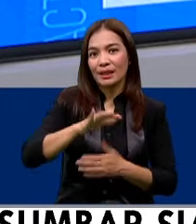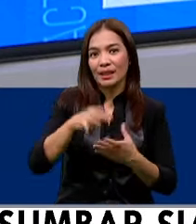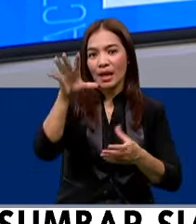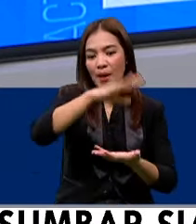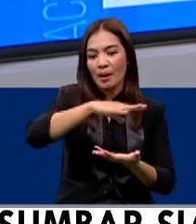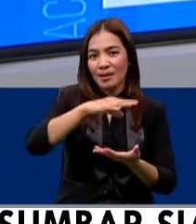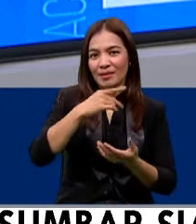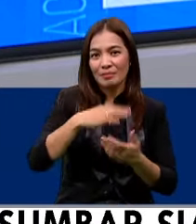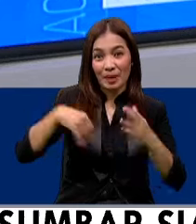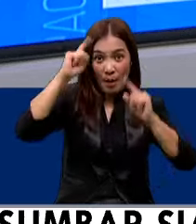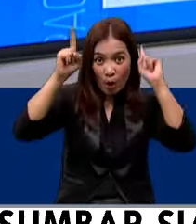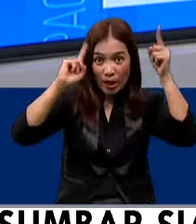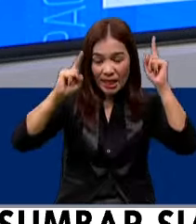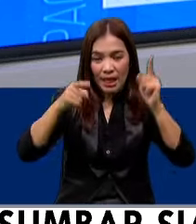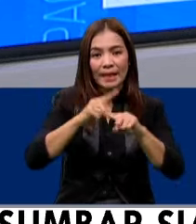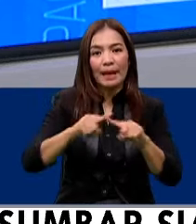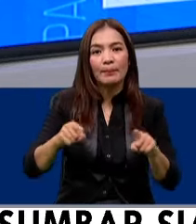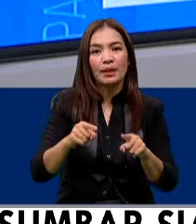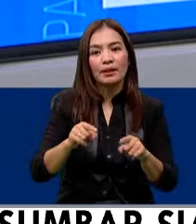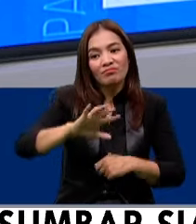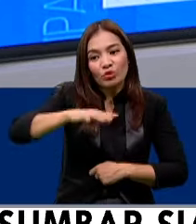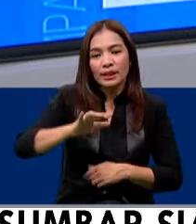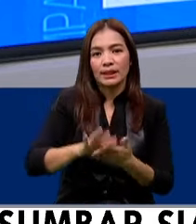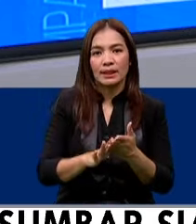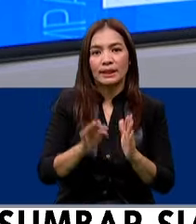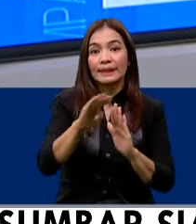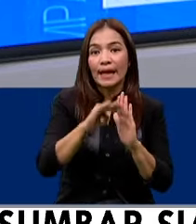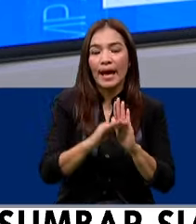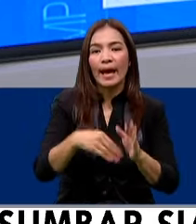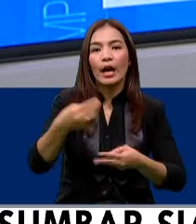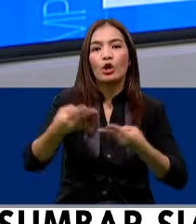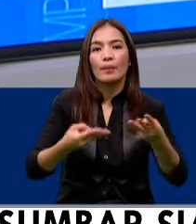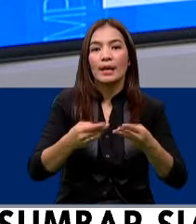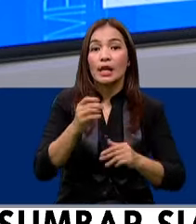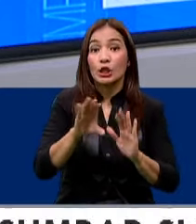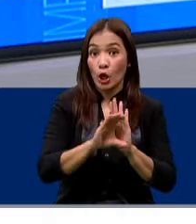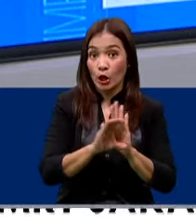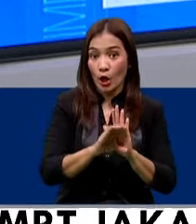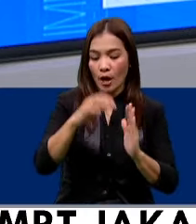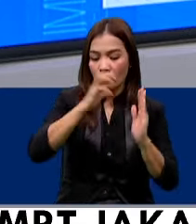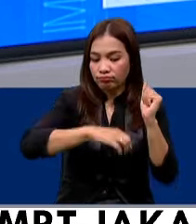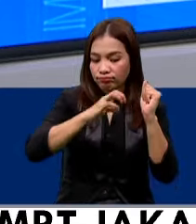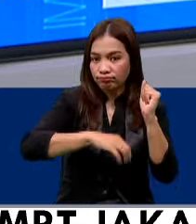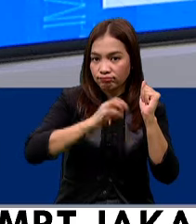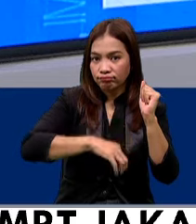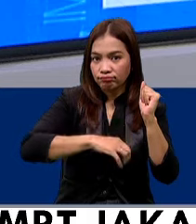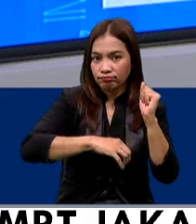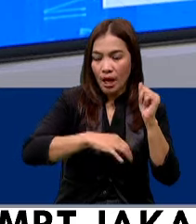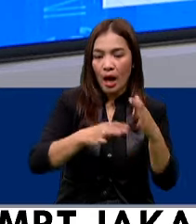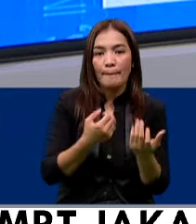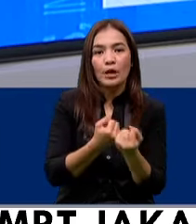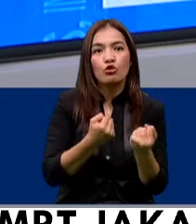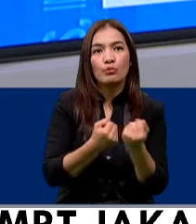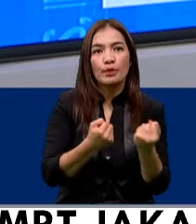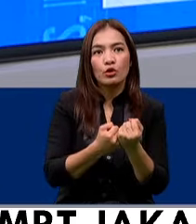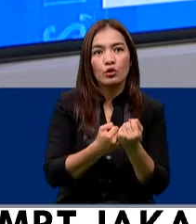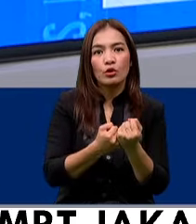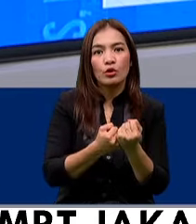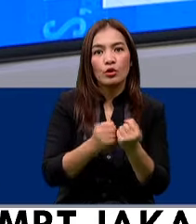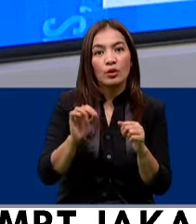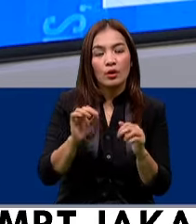banyak orang yang punya konsesi di pertambangan itu sebetulnya adalah diduga kuat pendukung-pendukung dari yang